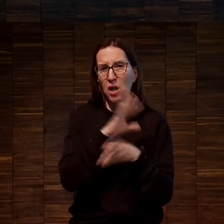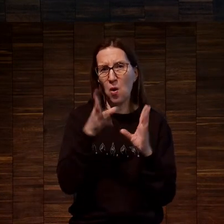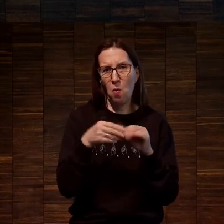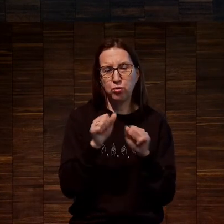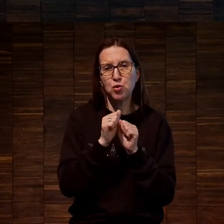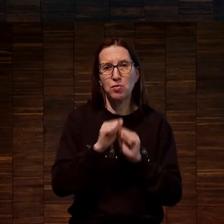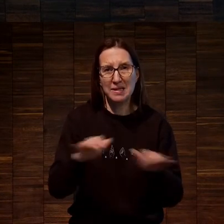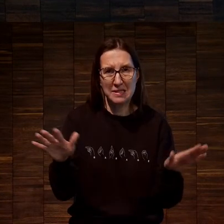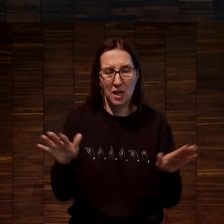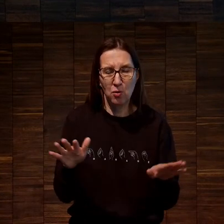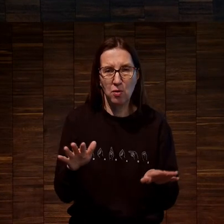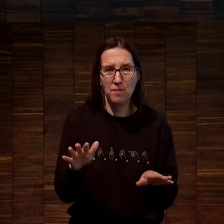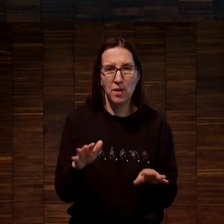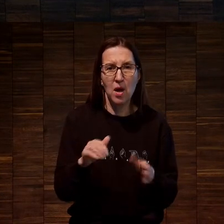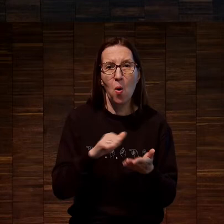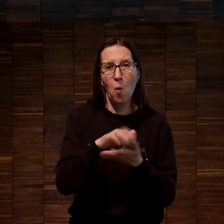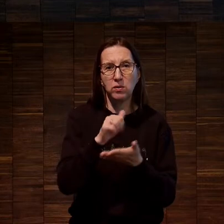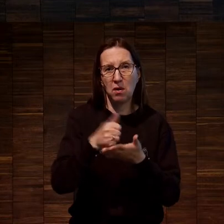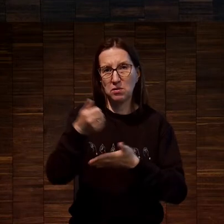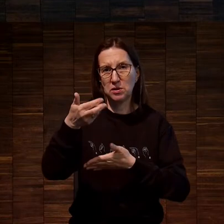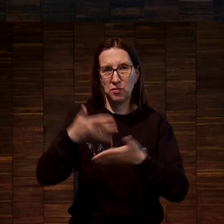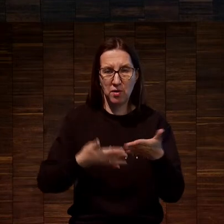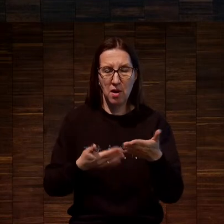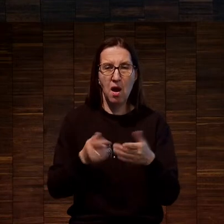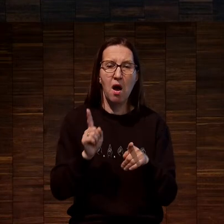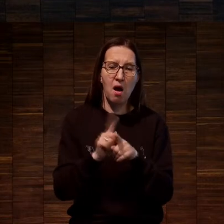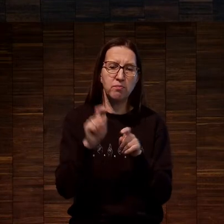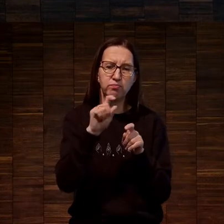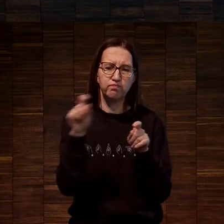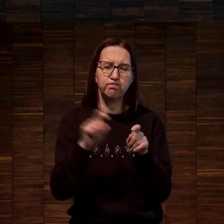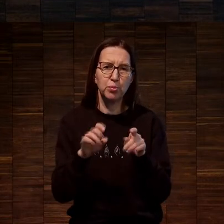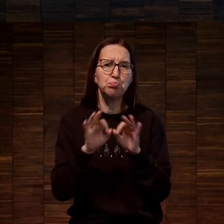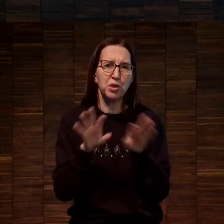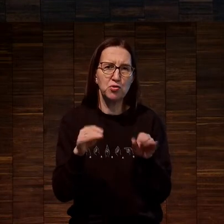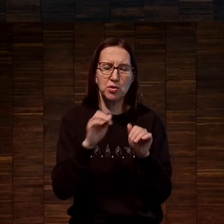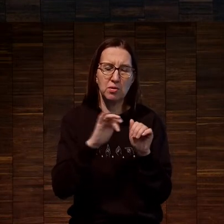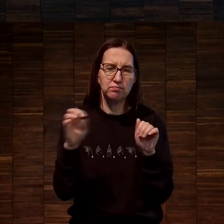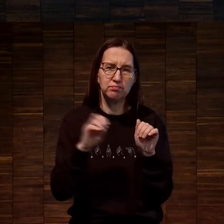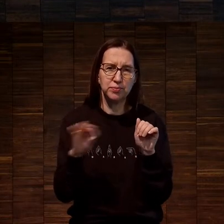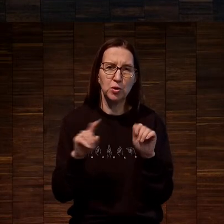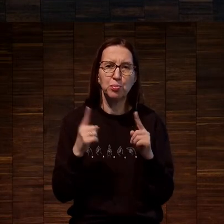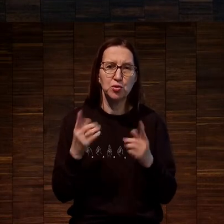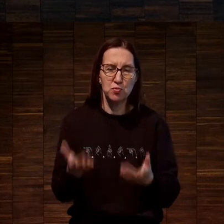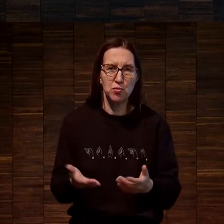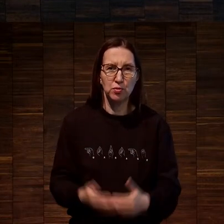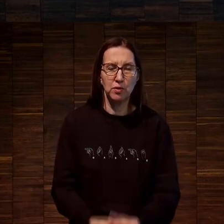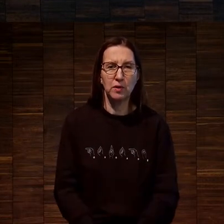рассылку отказов с какими-то формулировками, что, угу. Ну, вот.